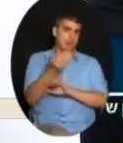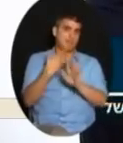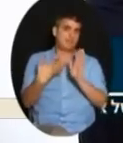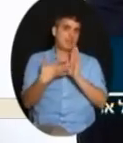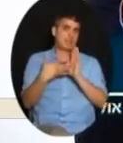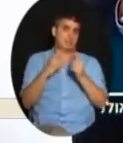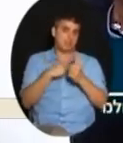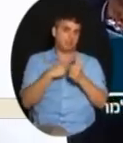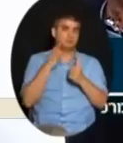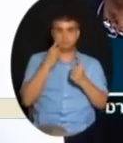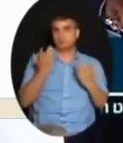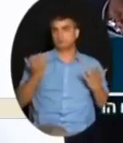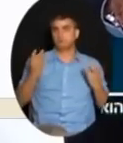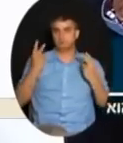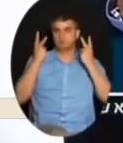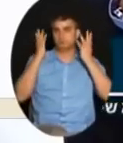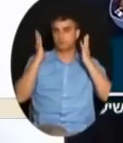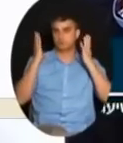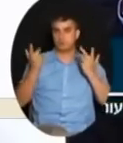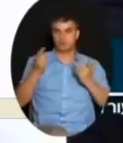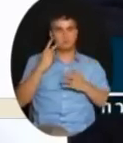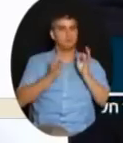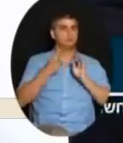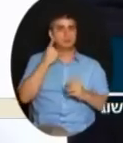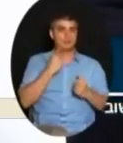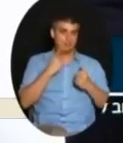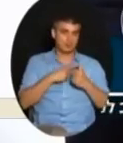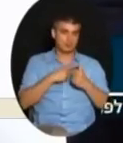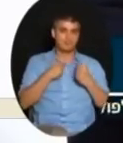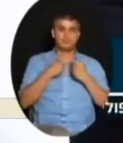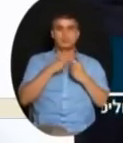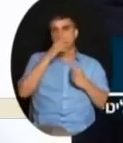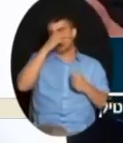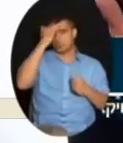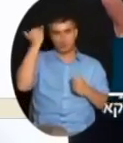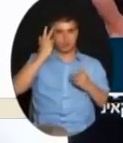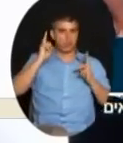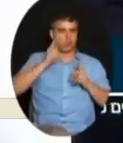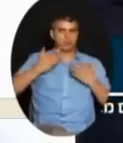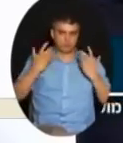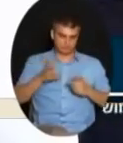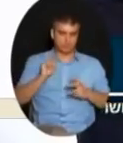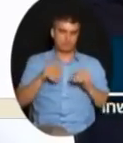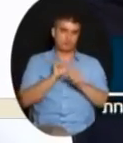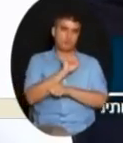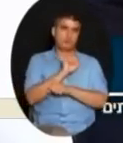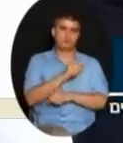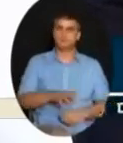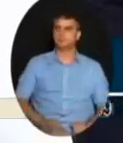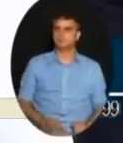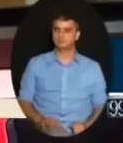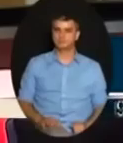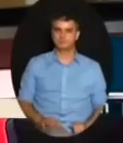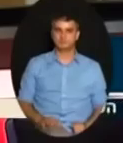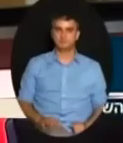החקירה הנגדית, זה קייס משמעותי במשפט פלילי. לגבי חומרת העונש, בטח שיש מקום לערעור. טוב, בעליון כבר יהיה לו הרכב, אין ספק.